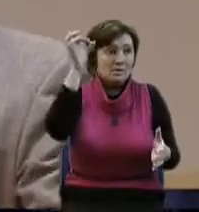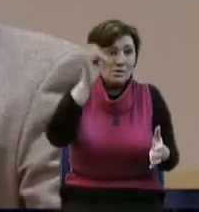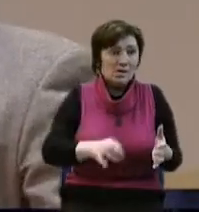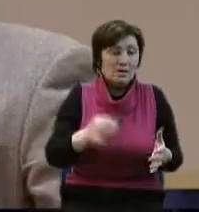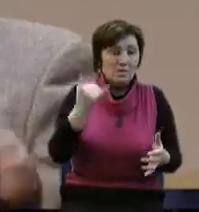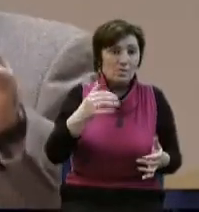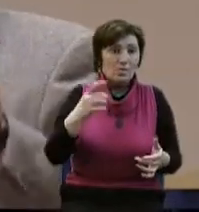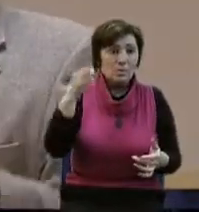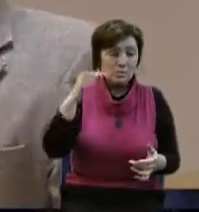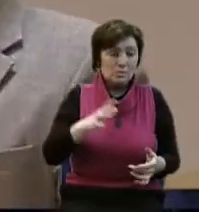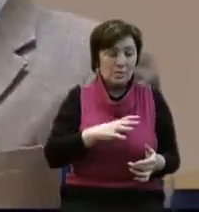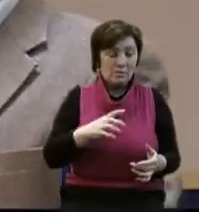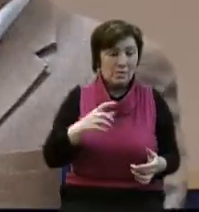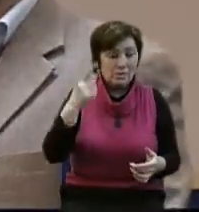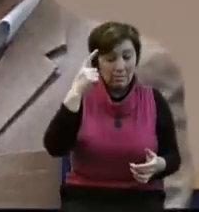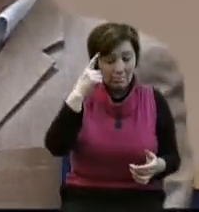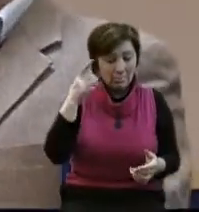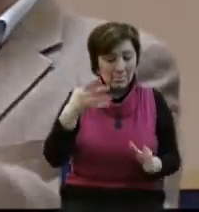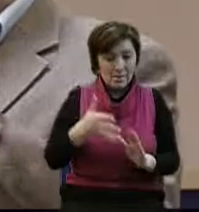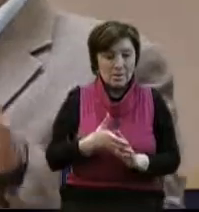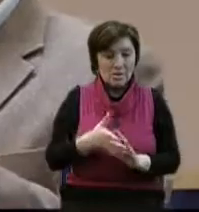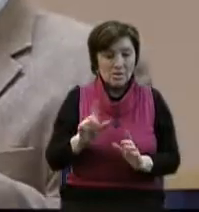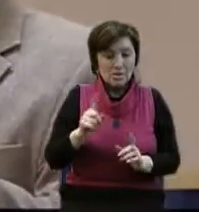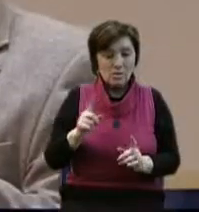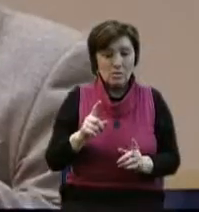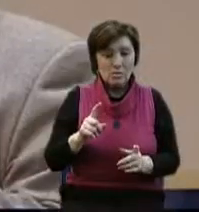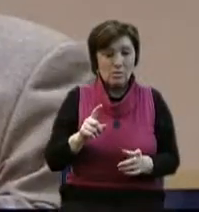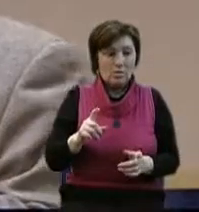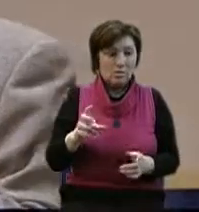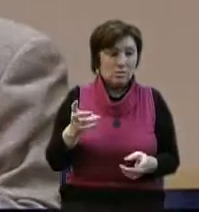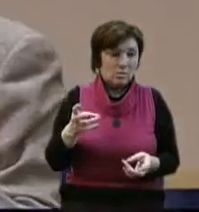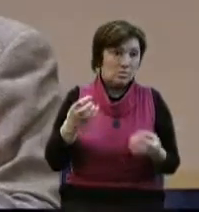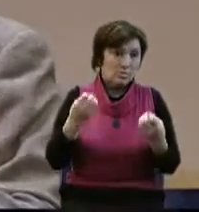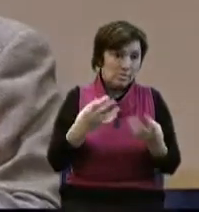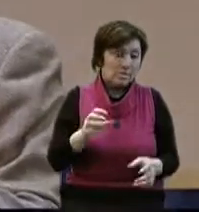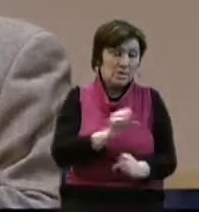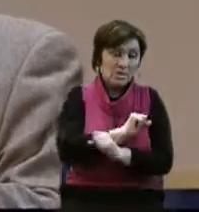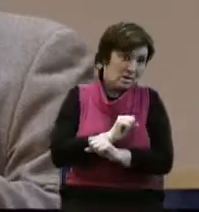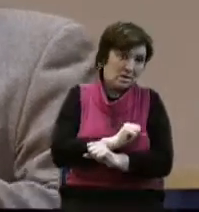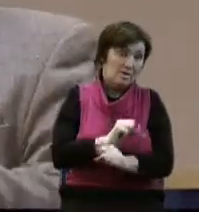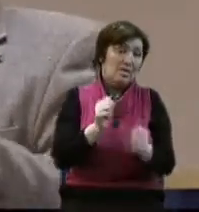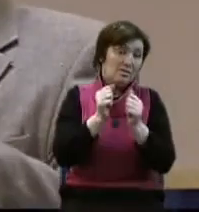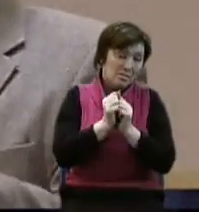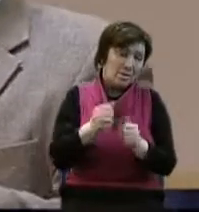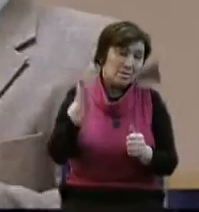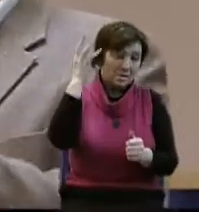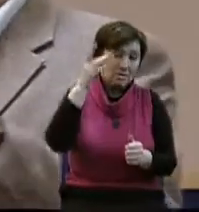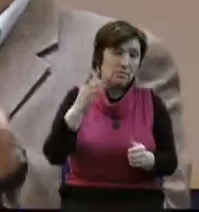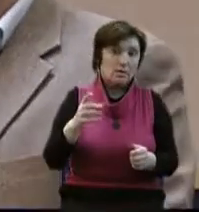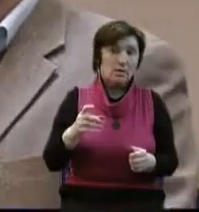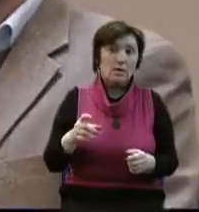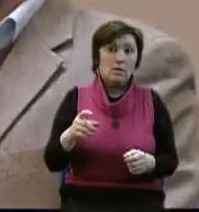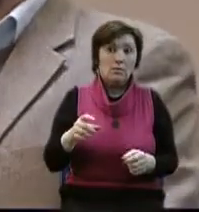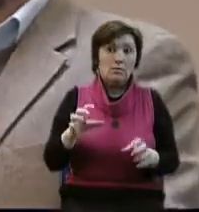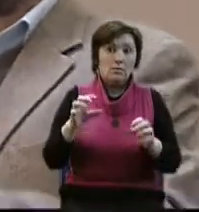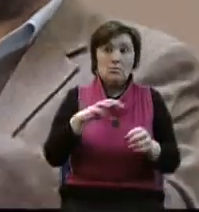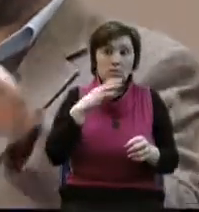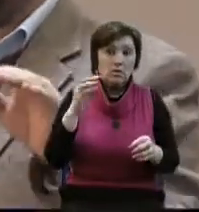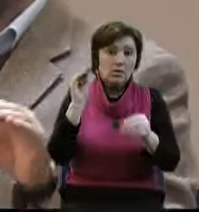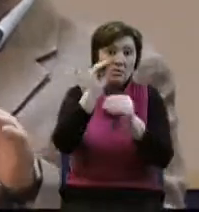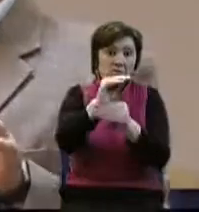в отношении этого дня, она была извращена. И многочисленные постановления, законы